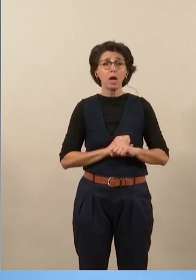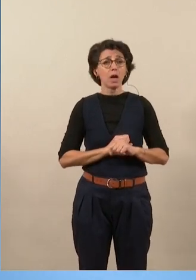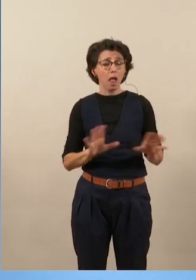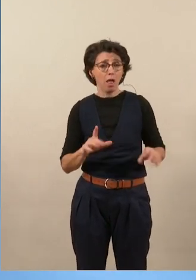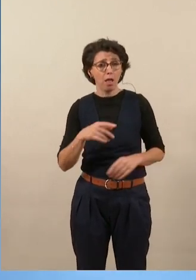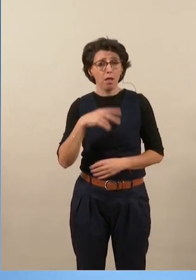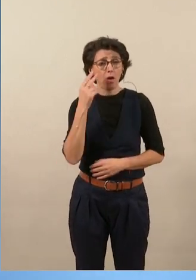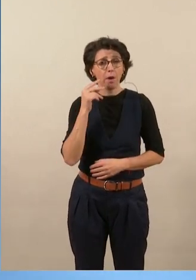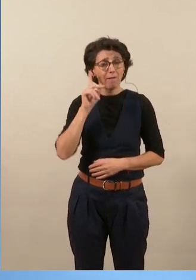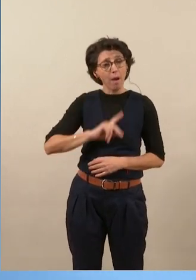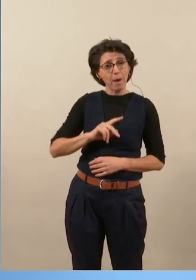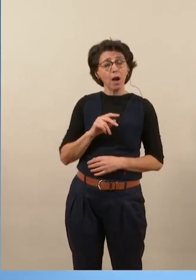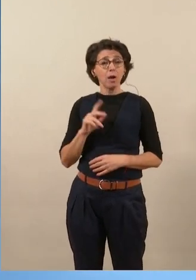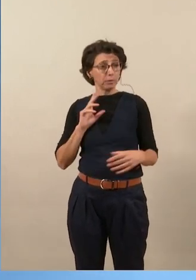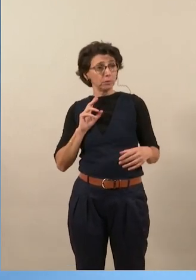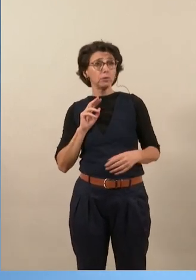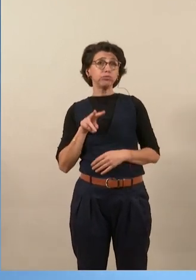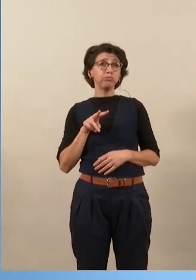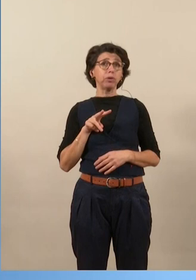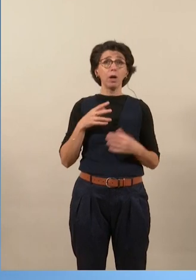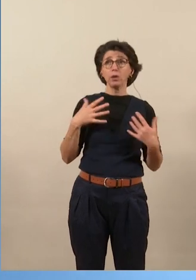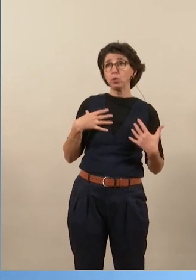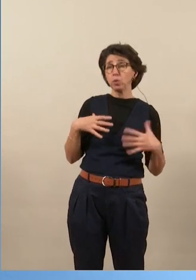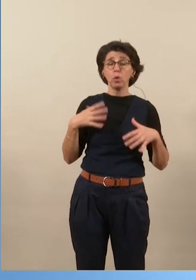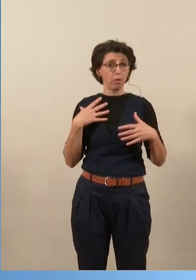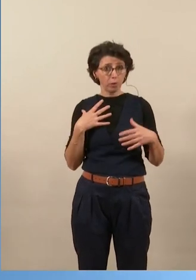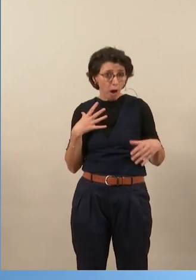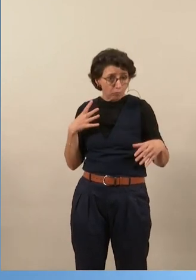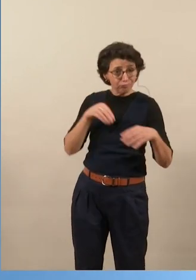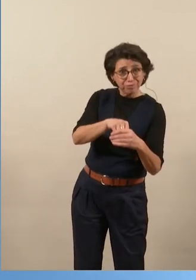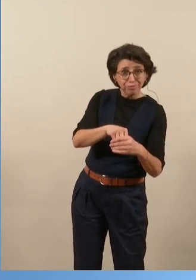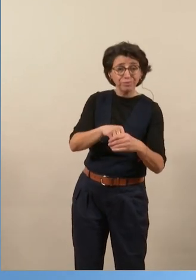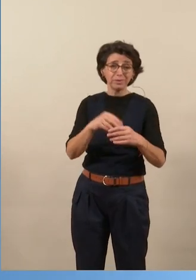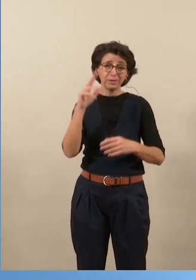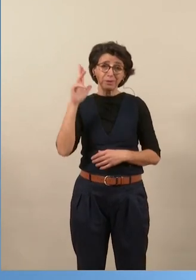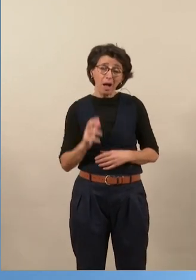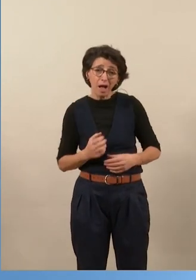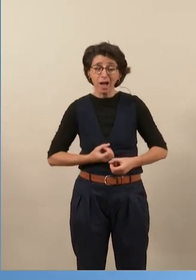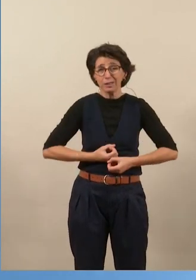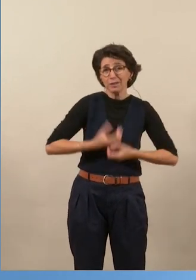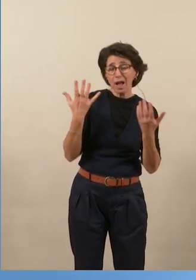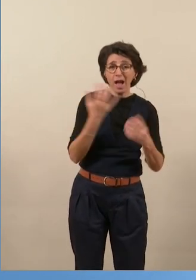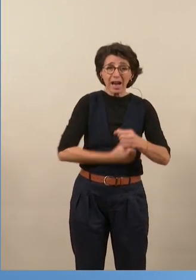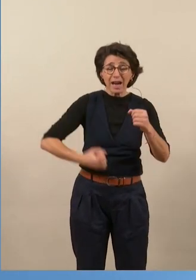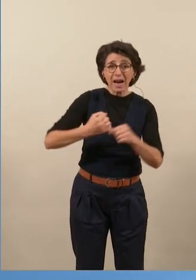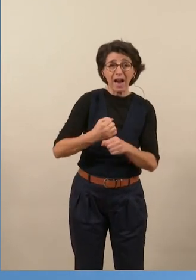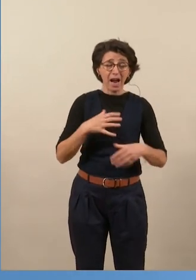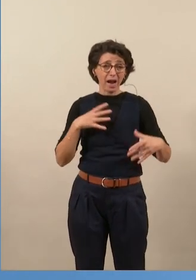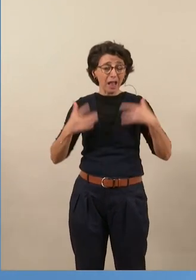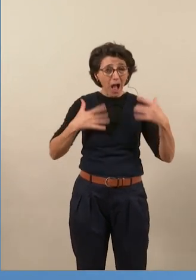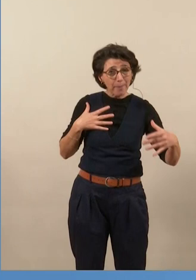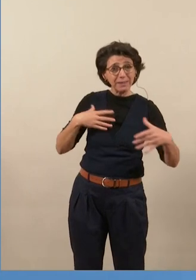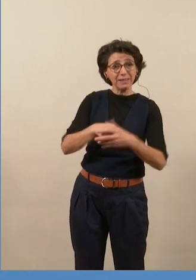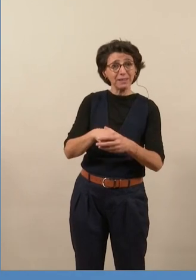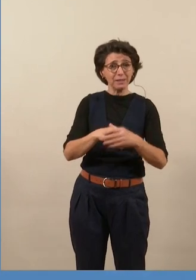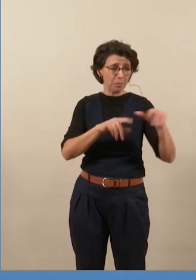spectatrices mais elles sont actrices artistes créatrices de spectacle dans beaucoup de domaines nous progressons dans les faits et dans les